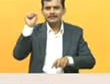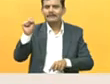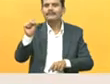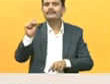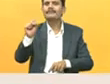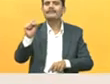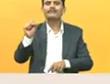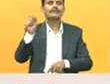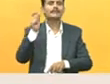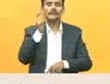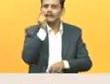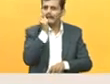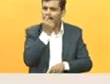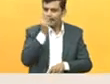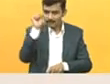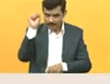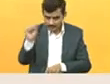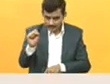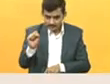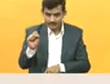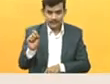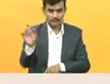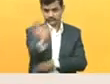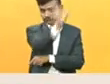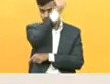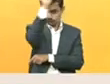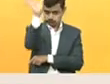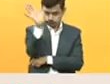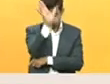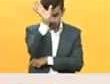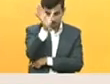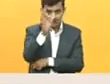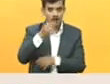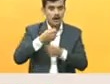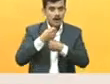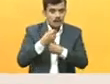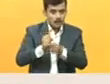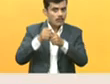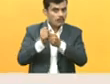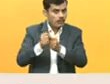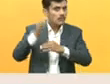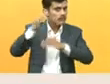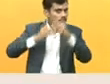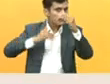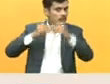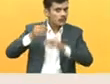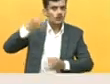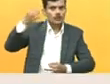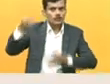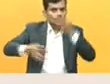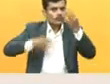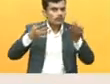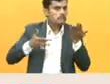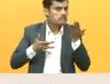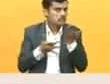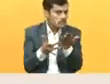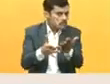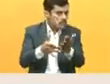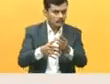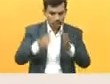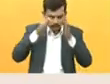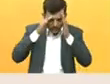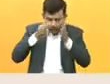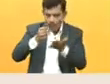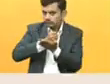एक्सटेम केंद्र अंतरिक्ष में मैन्युफैक्चरिंग के लिए नई तकनीकों पर काम कर रहा